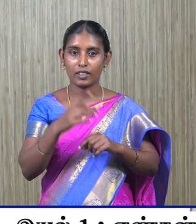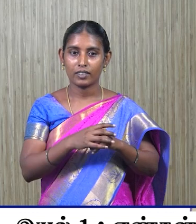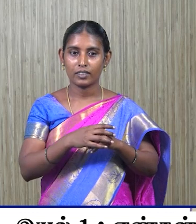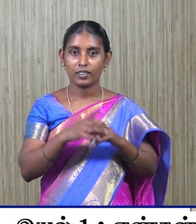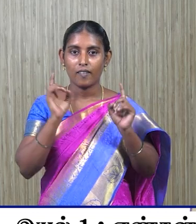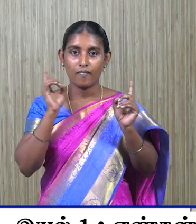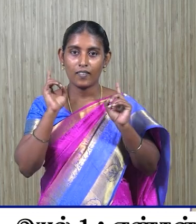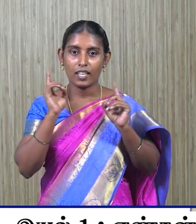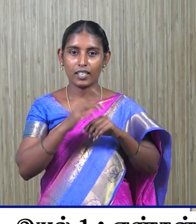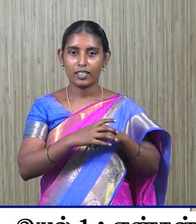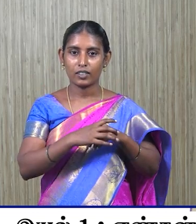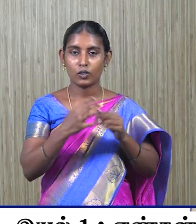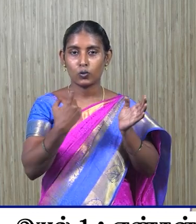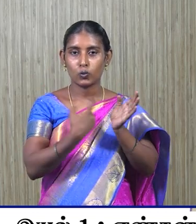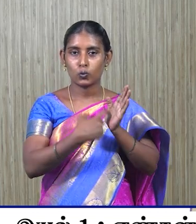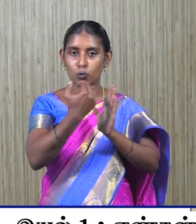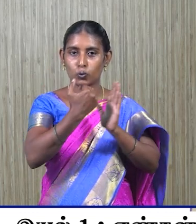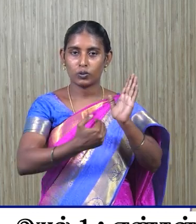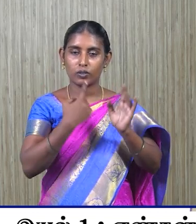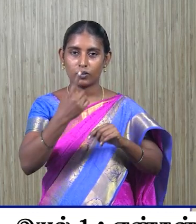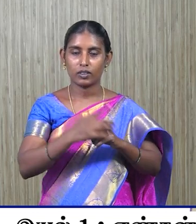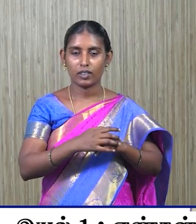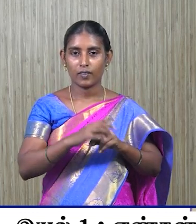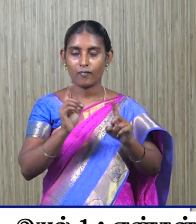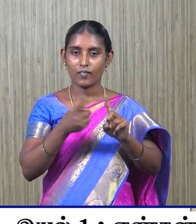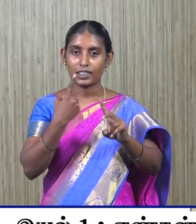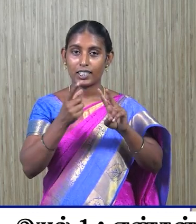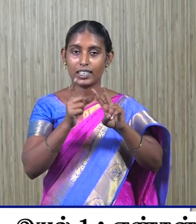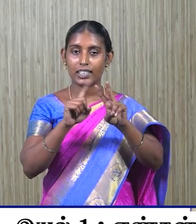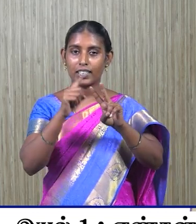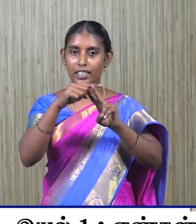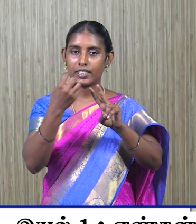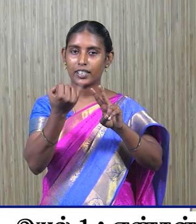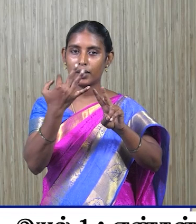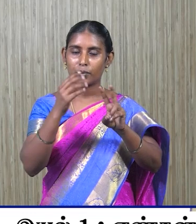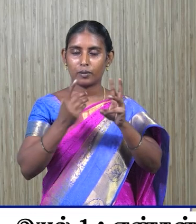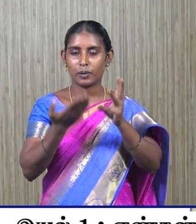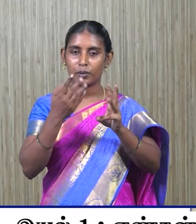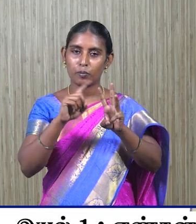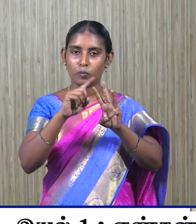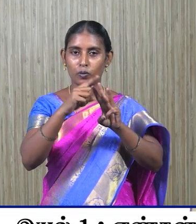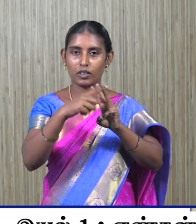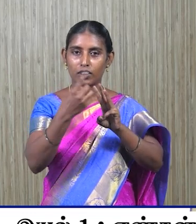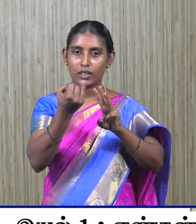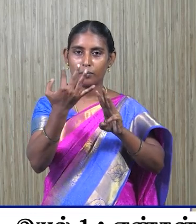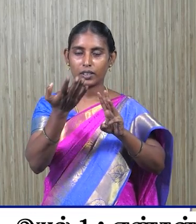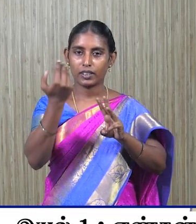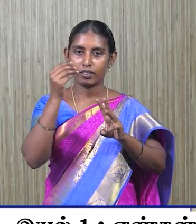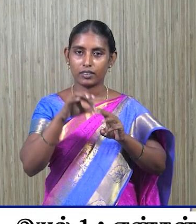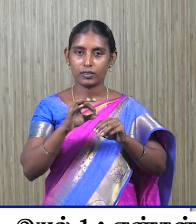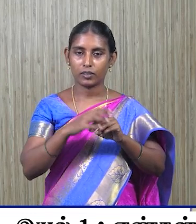விதிகளை கூறிவிடுகின்றேன். முதலில் நாம் ஒரு ஈரிலக்க எண்களை எடுத்துக்கொள்ள வேண்டும், அல்லது 3 இலக்க எண்களை எடுத்துக்கொள்ள வேண்டும். ஆனால் ஓரிலக்க